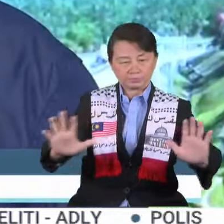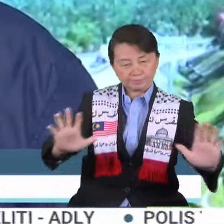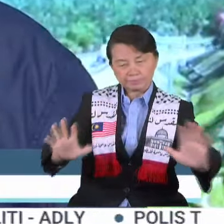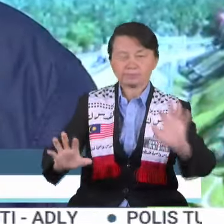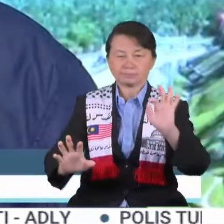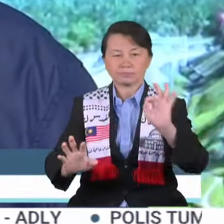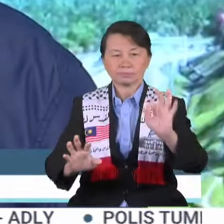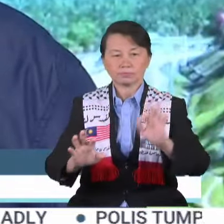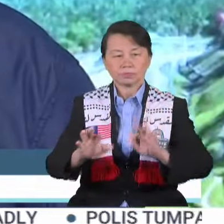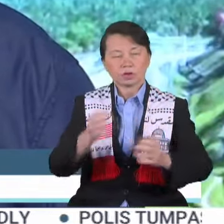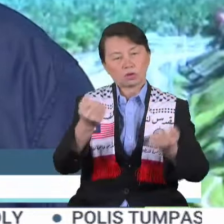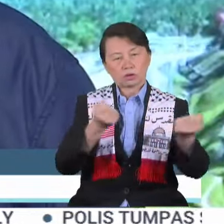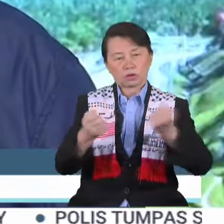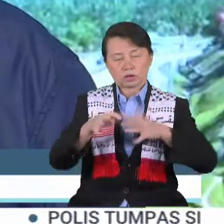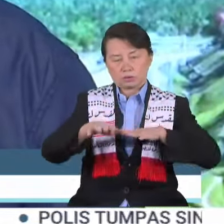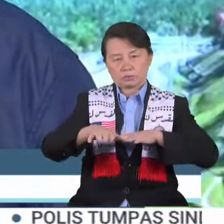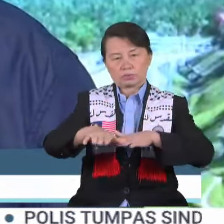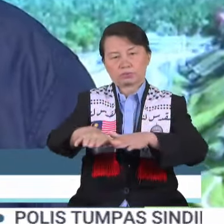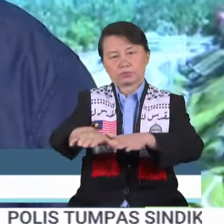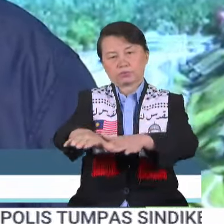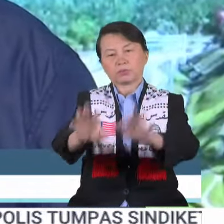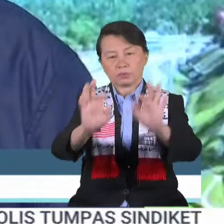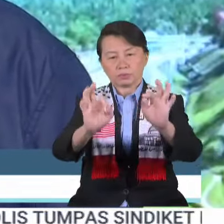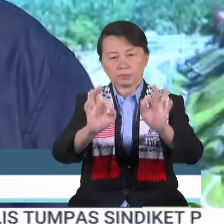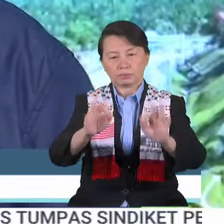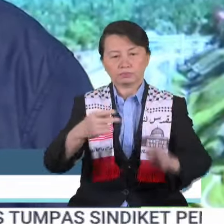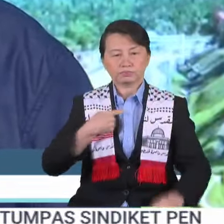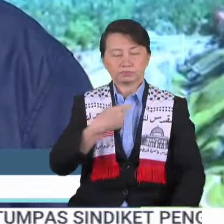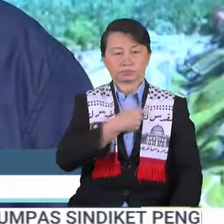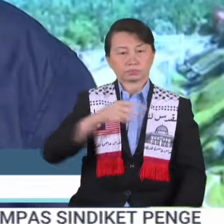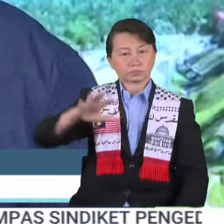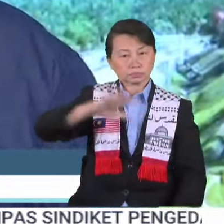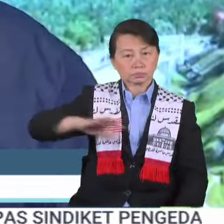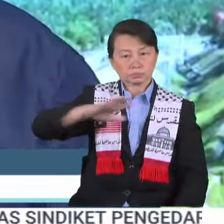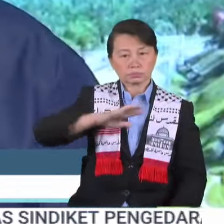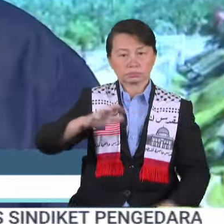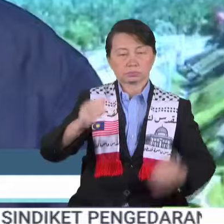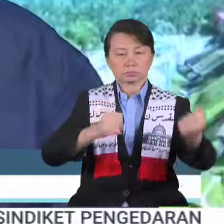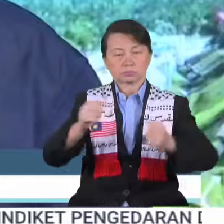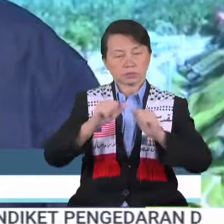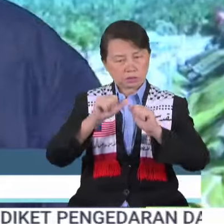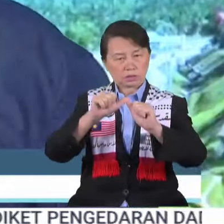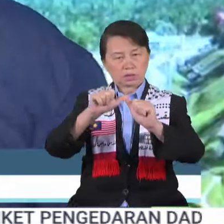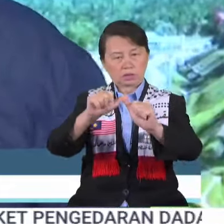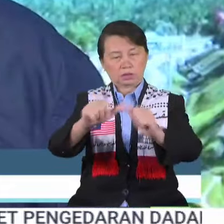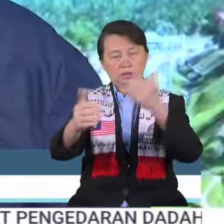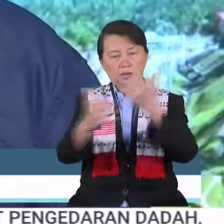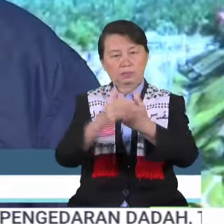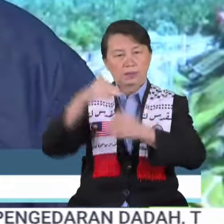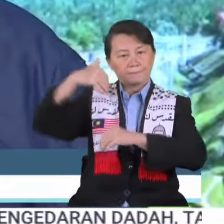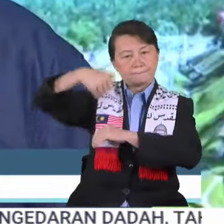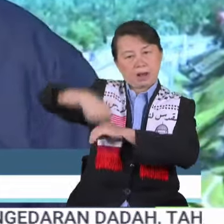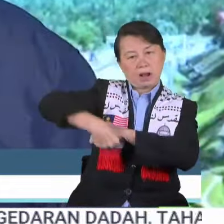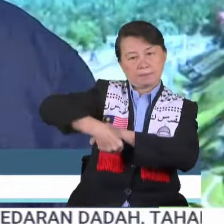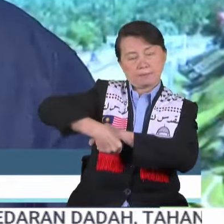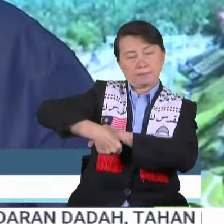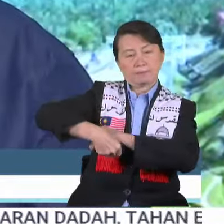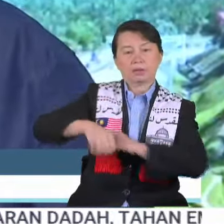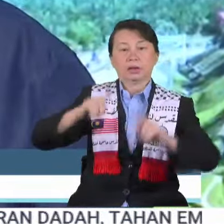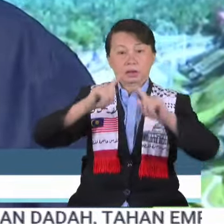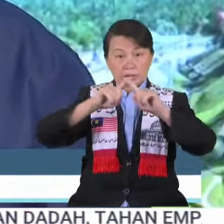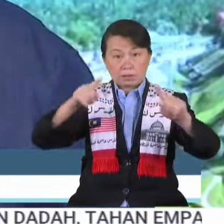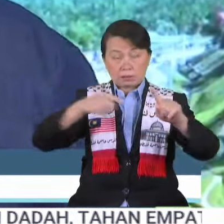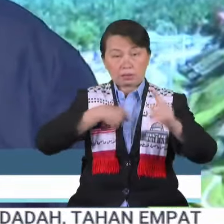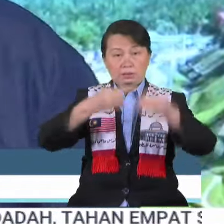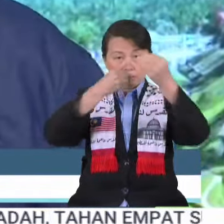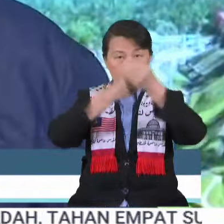dan kenderaan bergerak dengan lancar. Kita menjangkakan keadaan trafik ini akan kekal sehingga lewat malam nanti. Walaupun ini